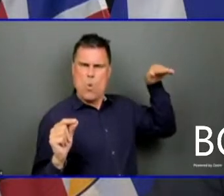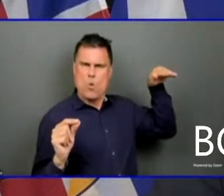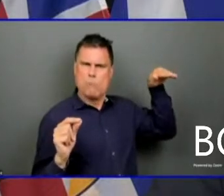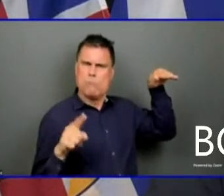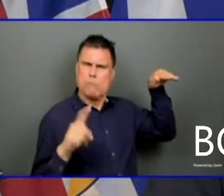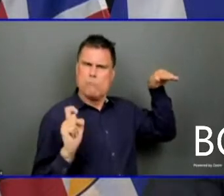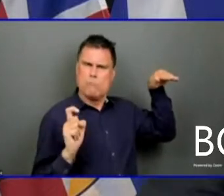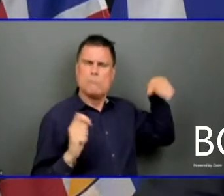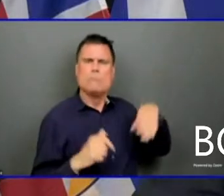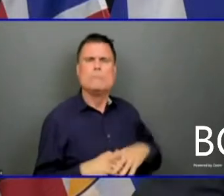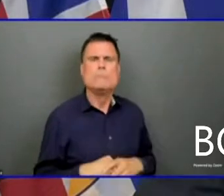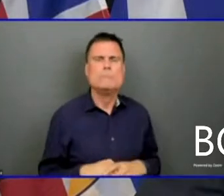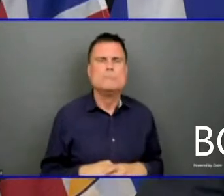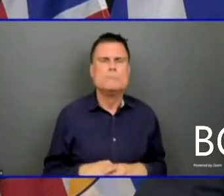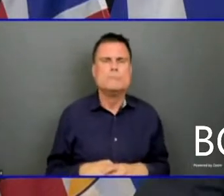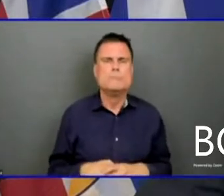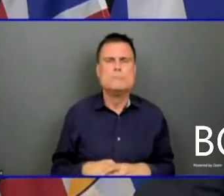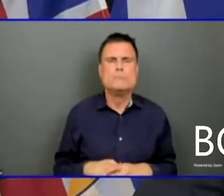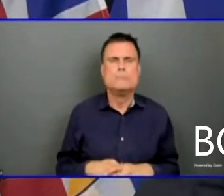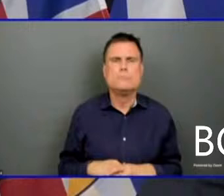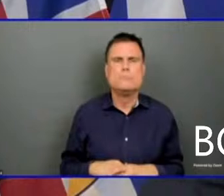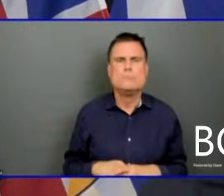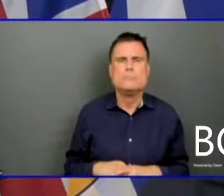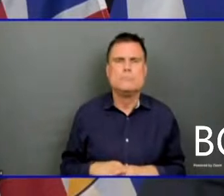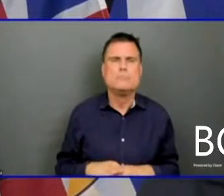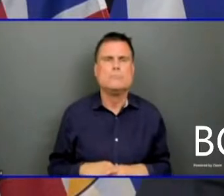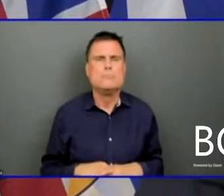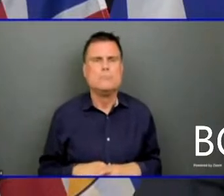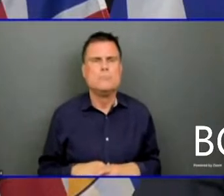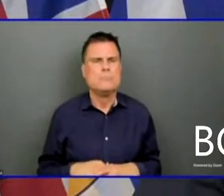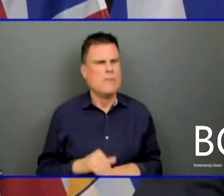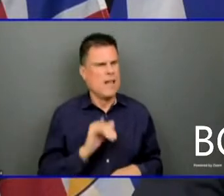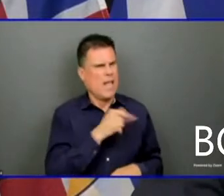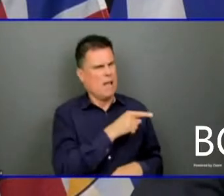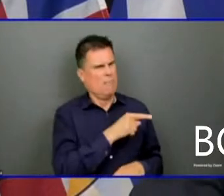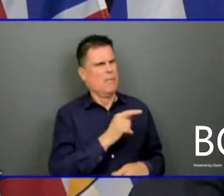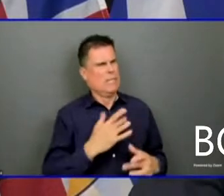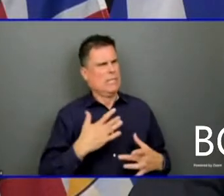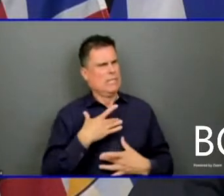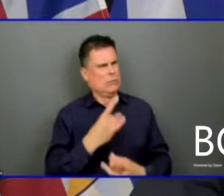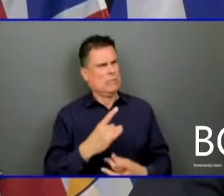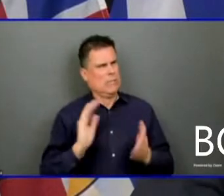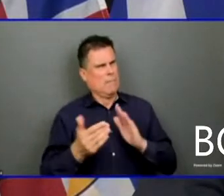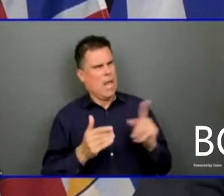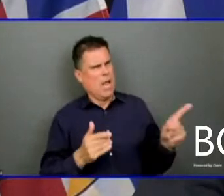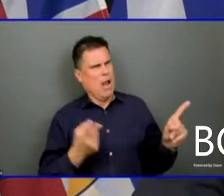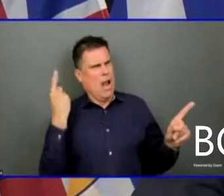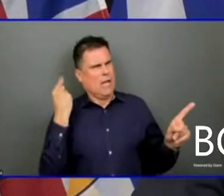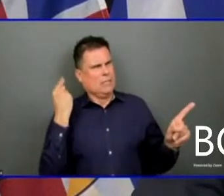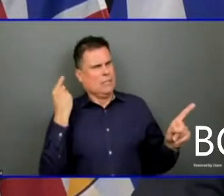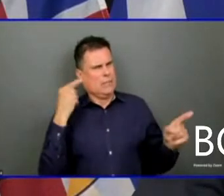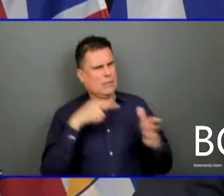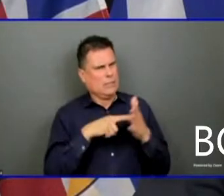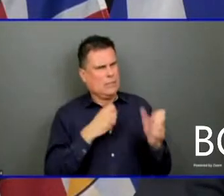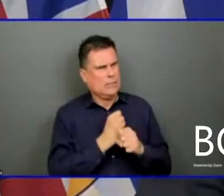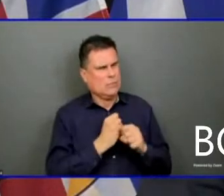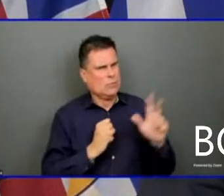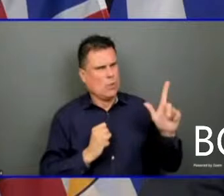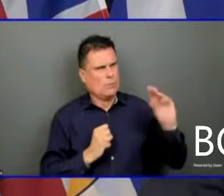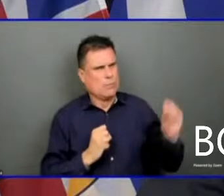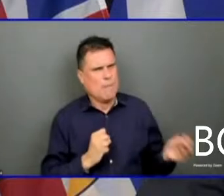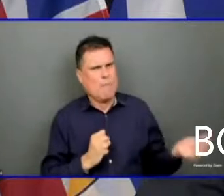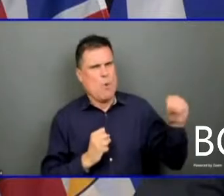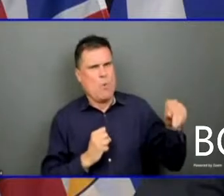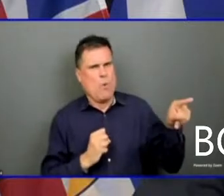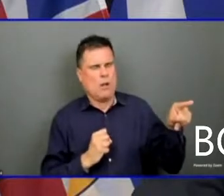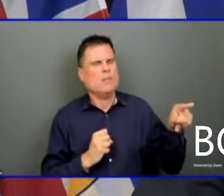before the declaration of the pandemic. 那么他也是说到了3月9号，2020年的这个最高峰的时候啊，那时候很